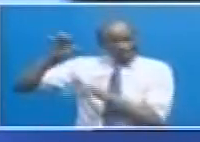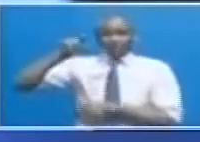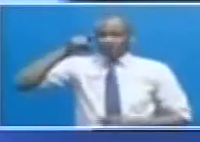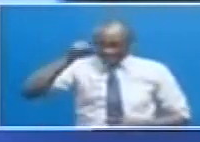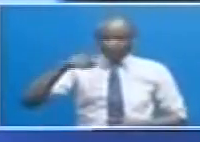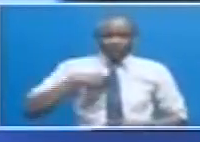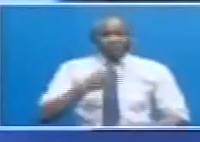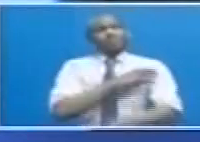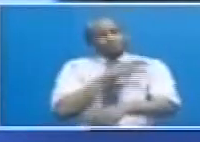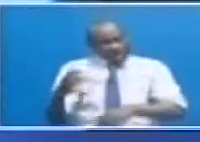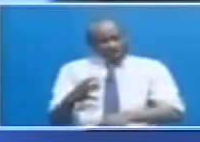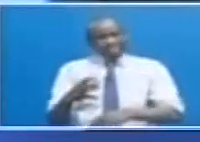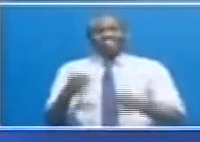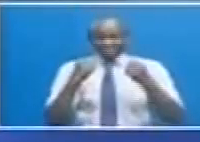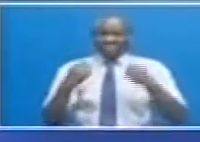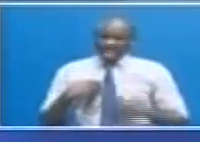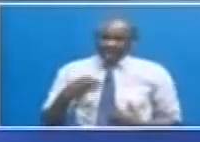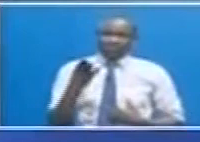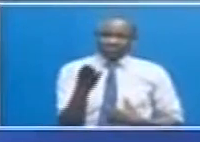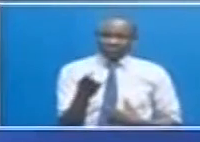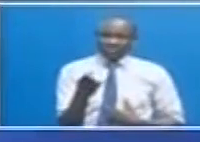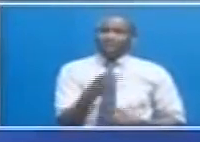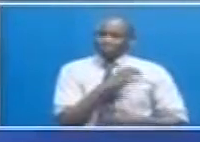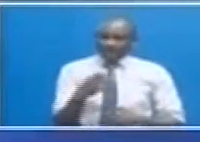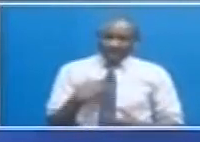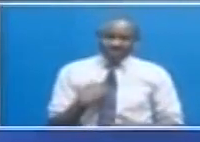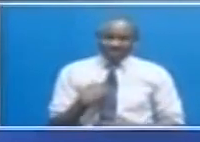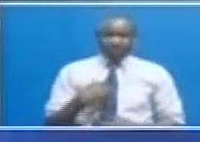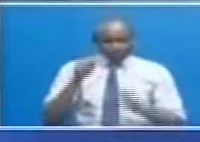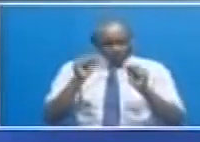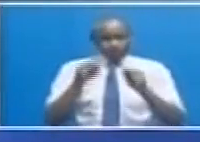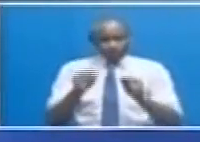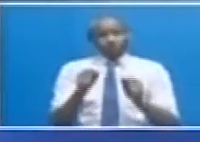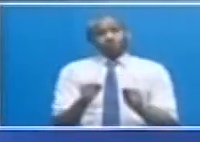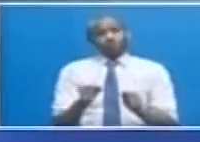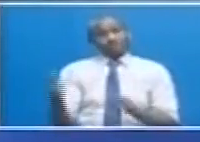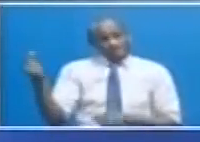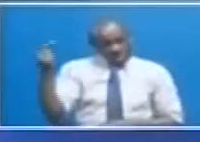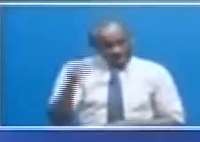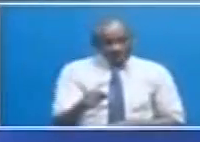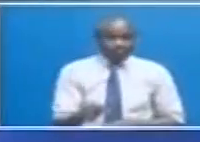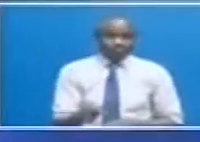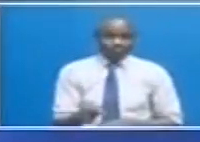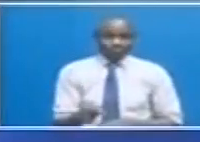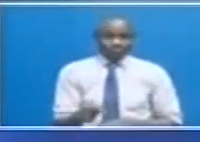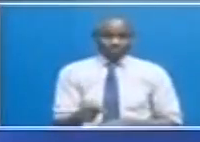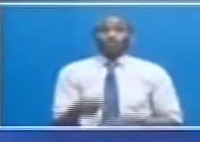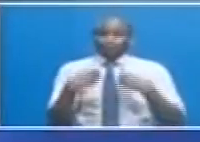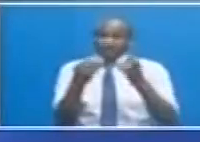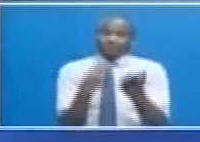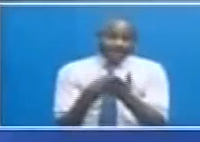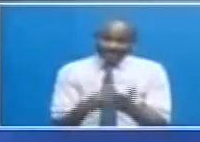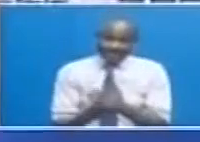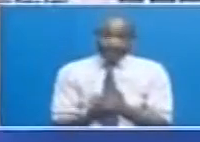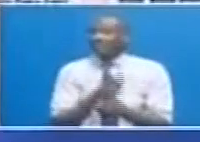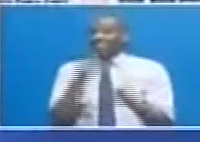ina uwezo na ina nguvu, imepewa ile powers za kuweza kukuja na kupeana pesa kwa